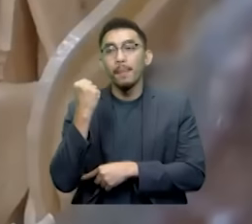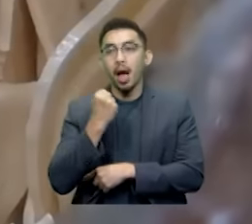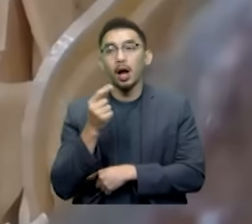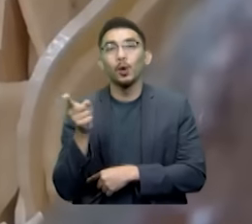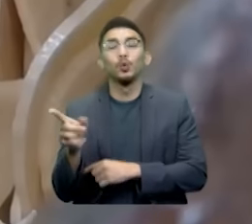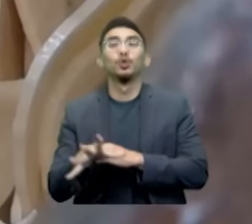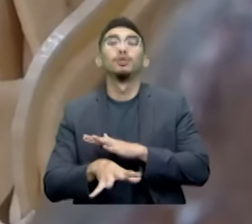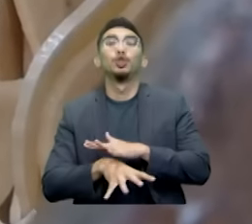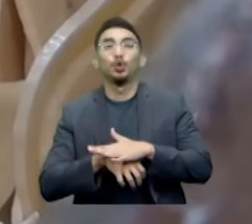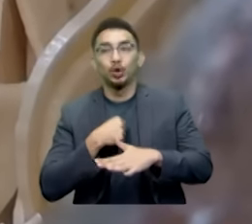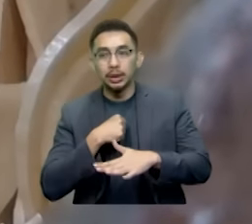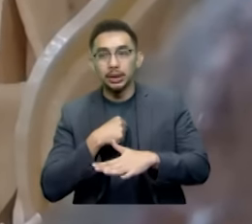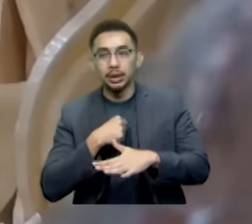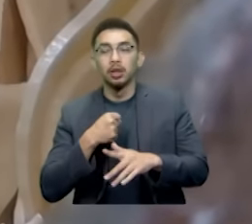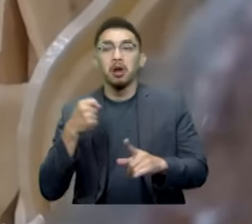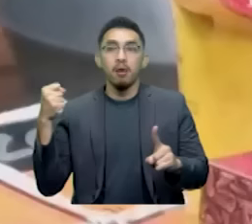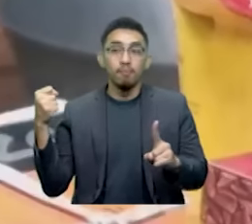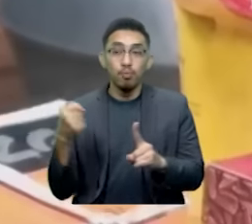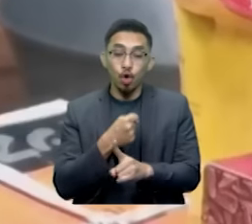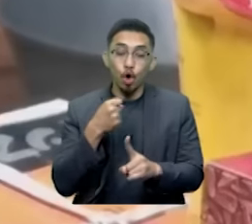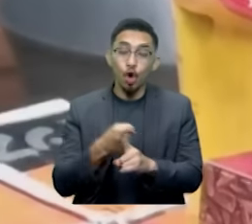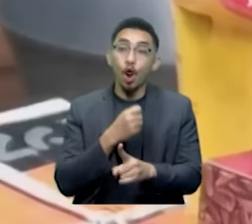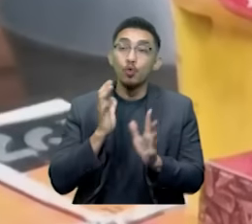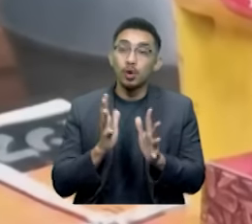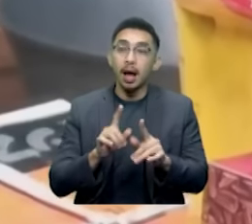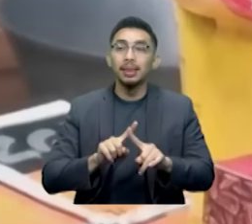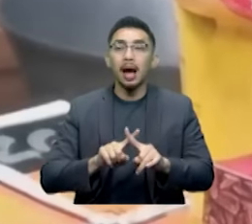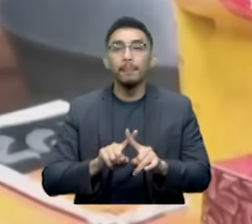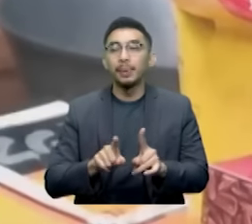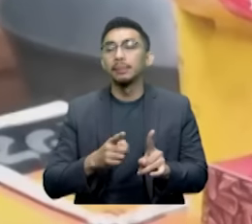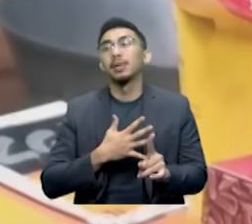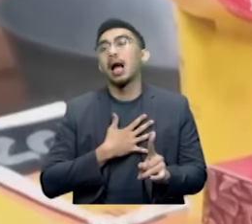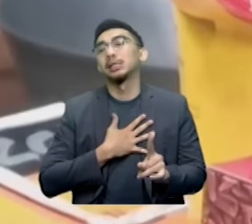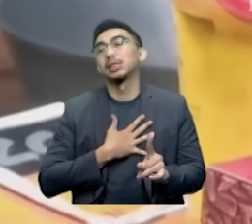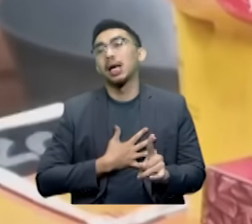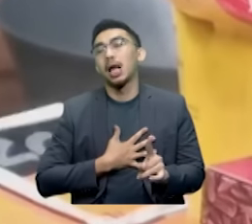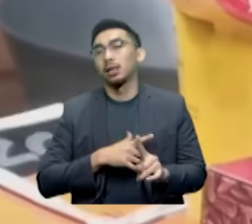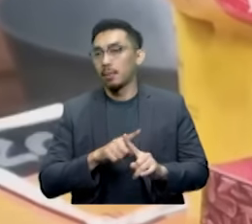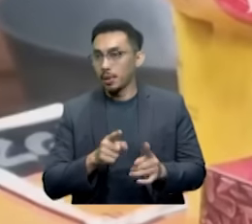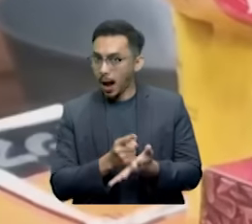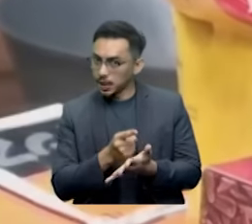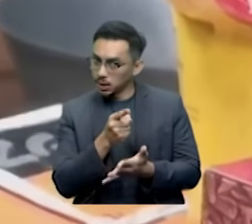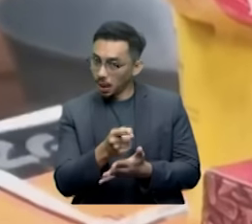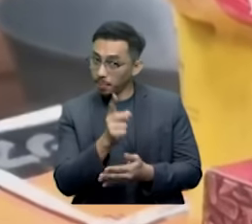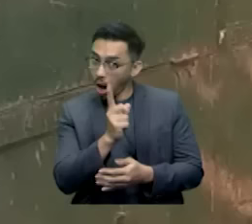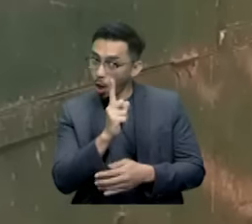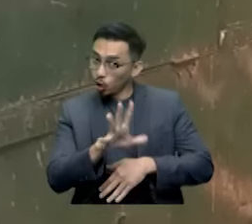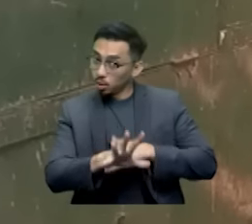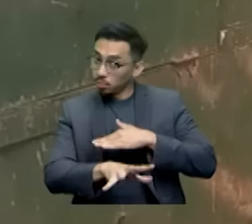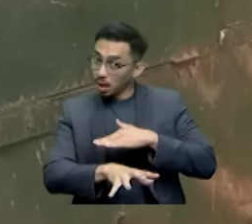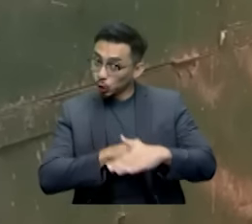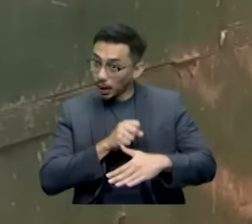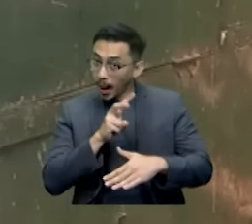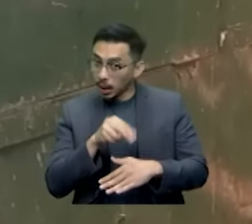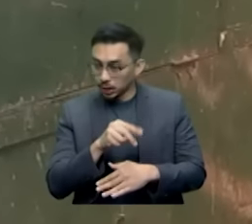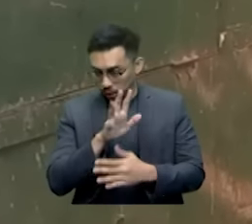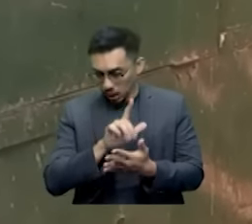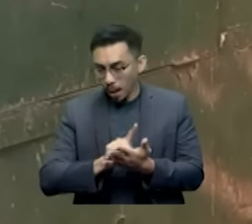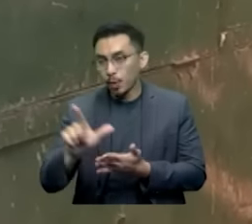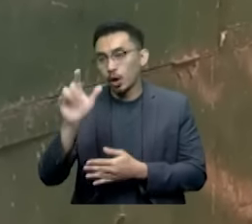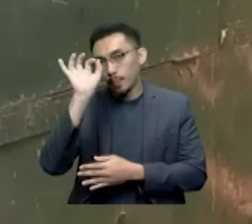melaporkan pelaku ke polisi jika mengulangi perbuatannya. Para pedagang menduga pelaku adalah bagian dari komplotan pencuri yang